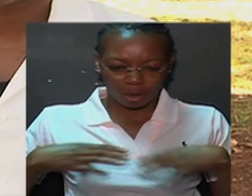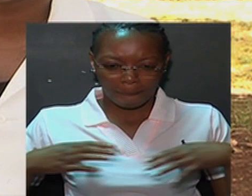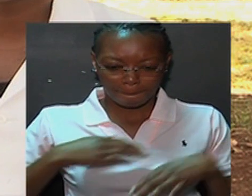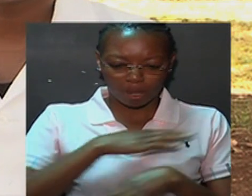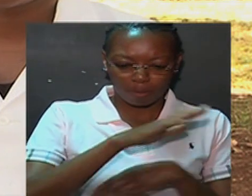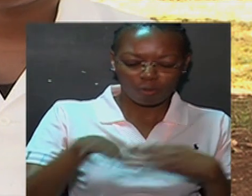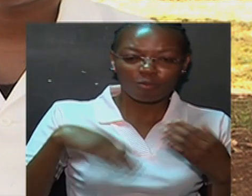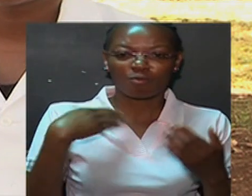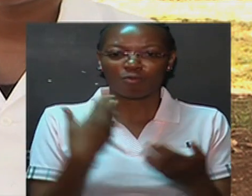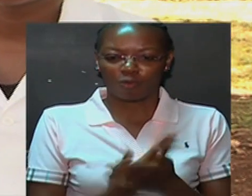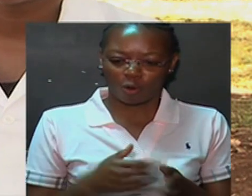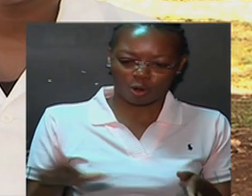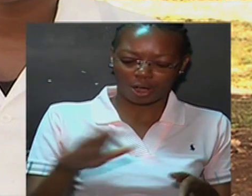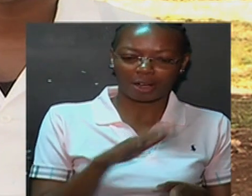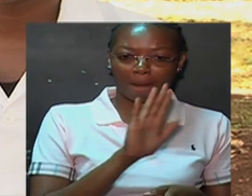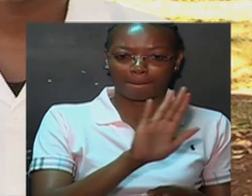advise wakulima